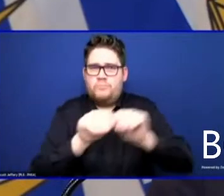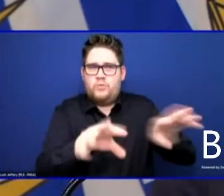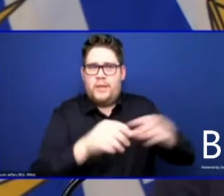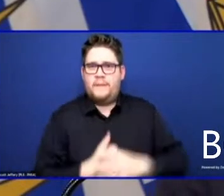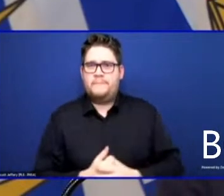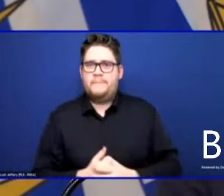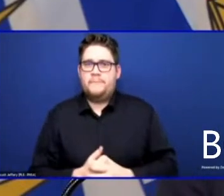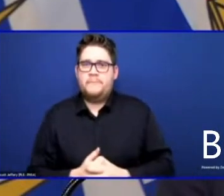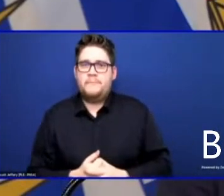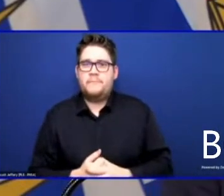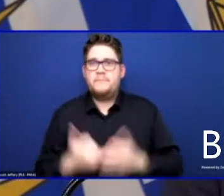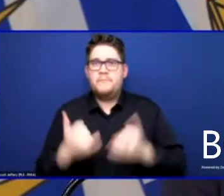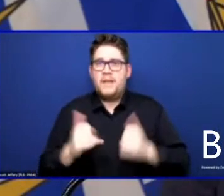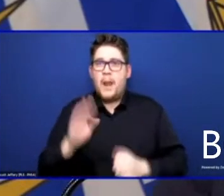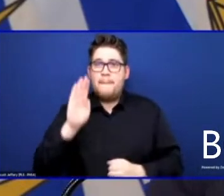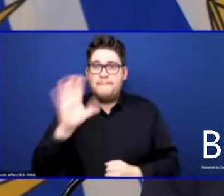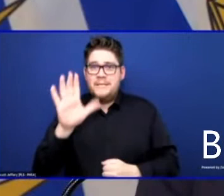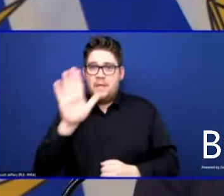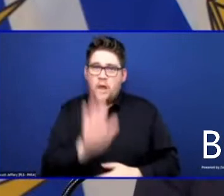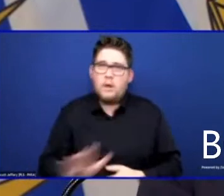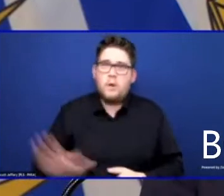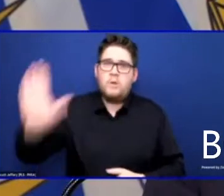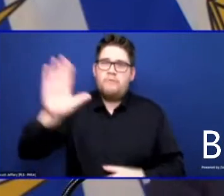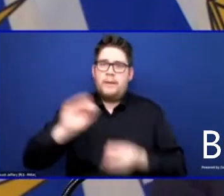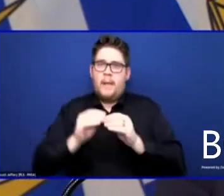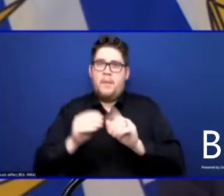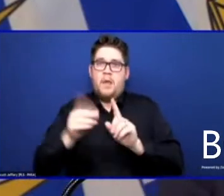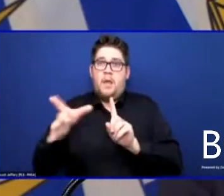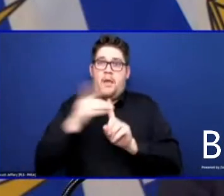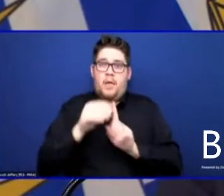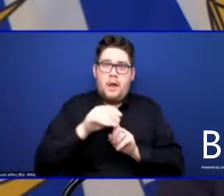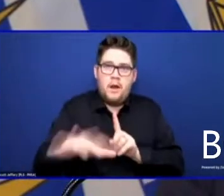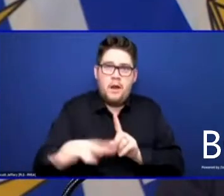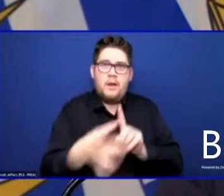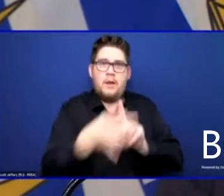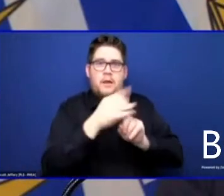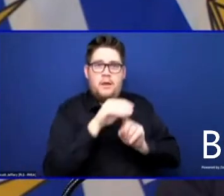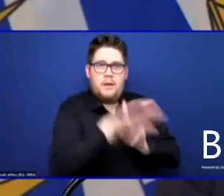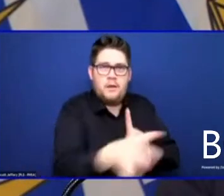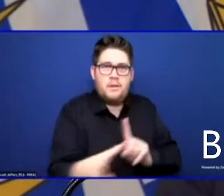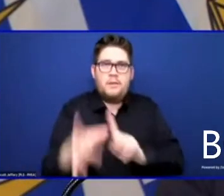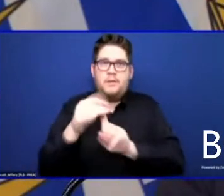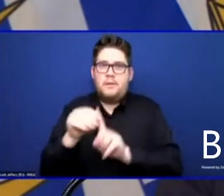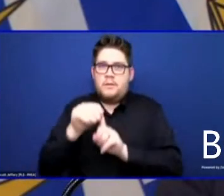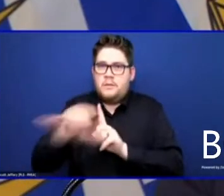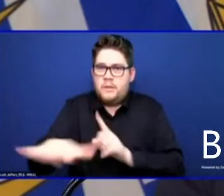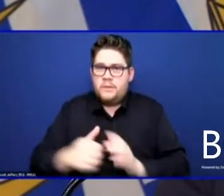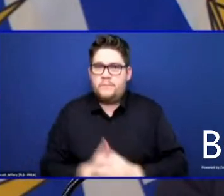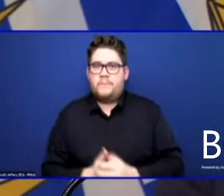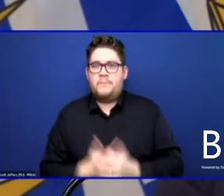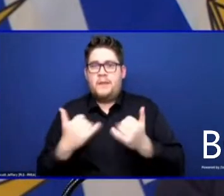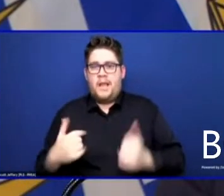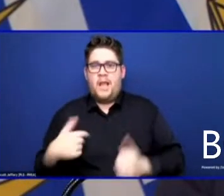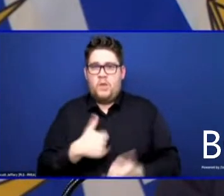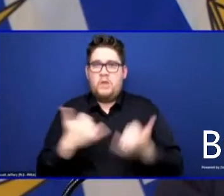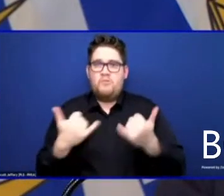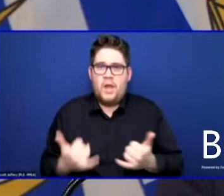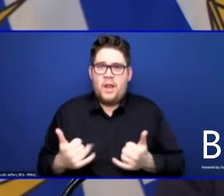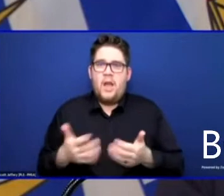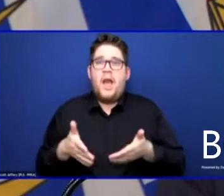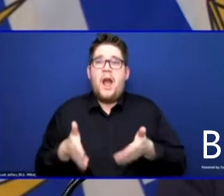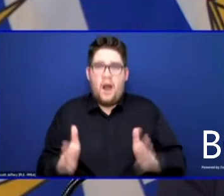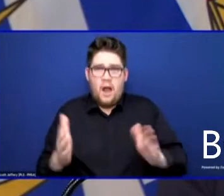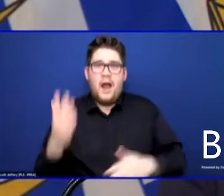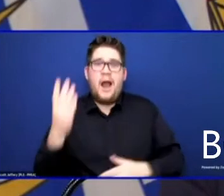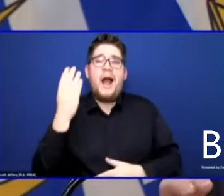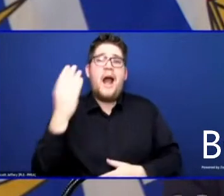what 的 does 人越 that 多， mean? 你风险越多。 Even 所以 if 这 we 个也 can 就 see 是 people 这个也就 outside 是 our 说 household, 就算 we 你 shouldn't 你在 right 室内 now. 看或者室 And 外 if we do, 见